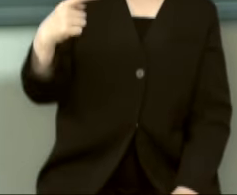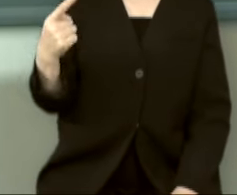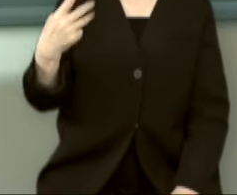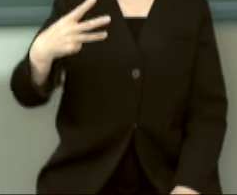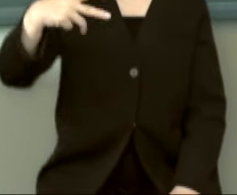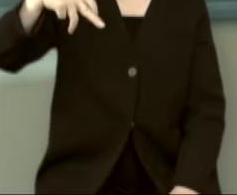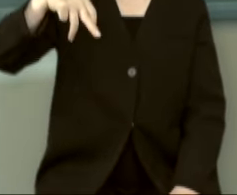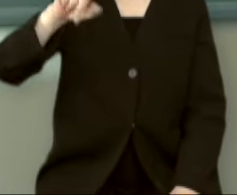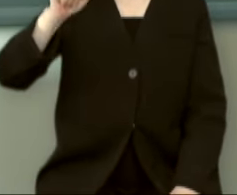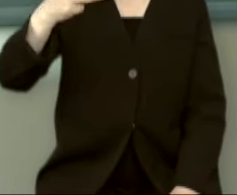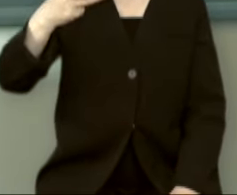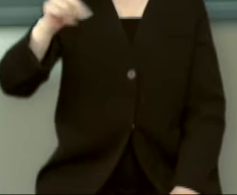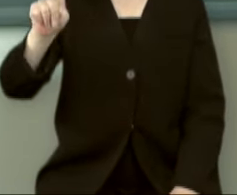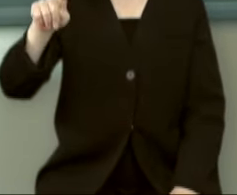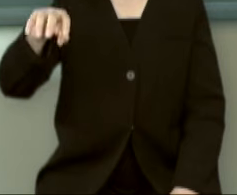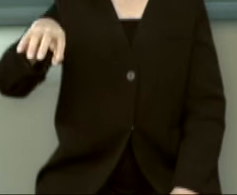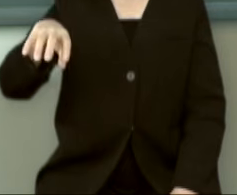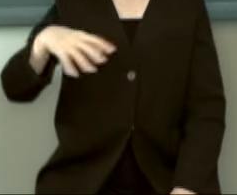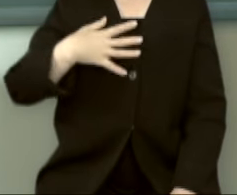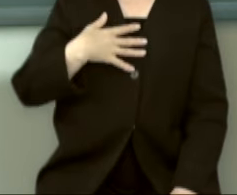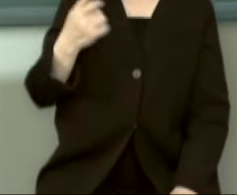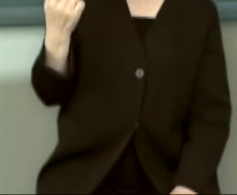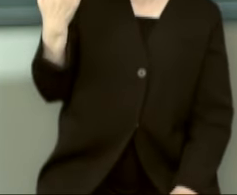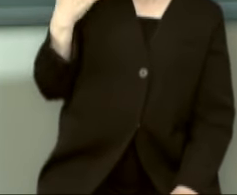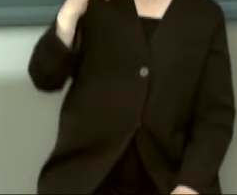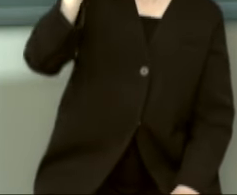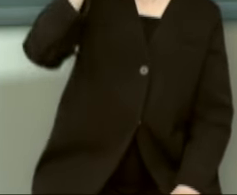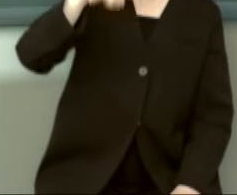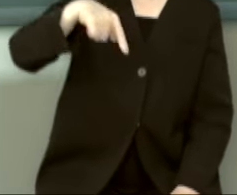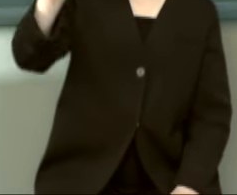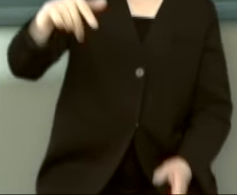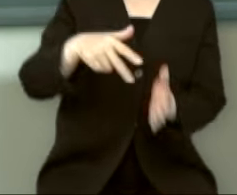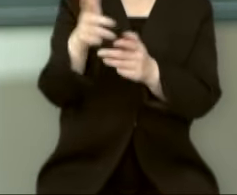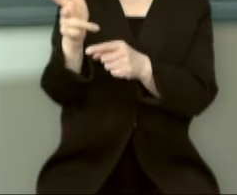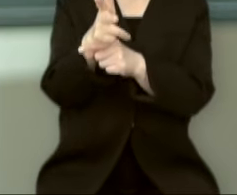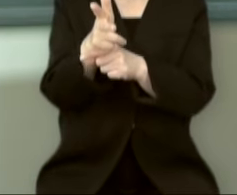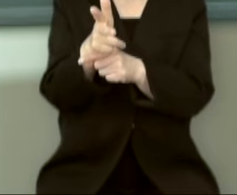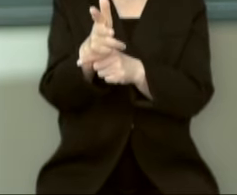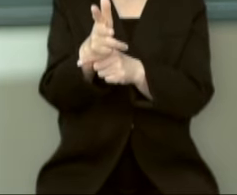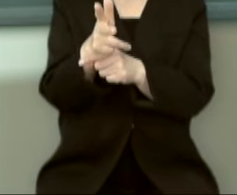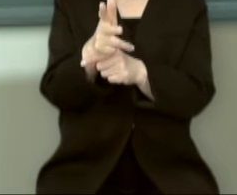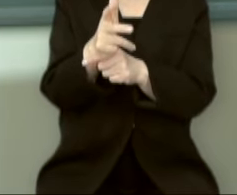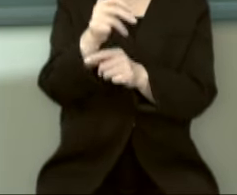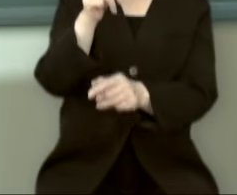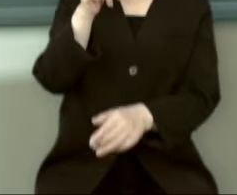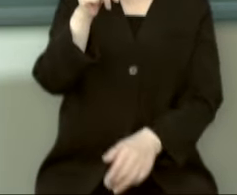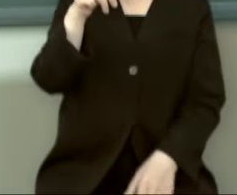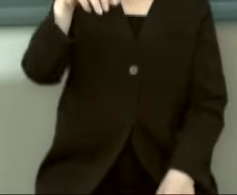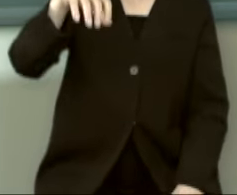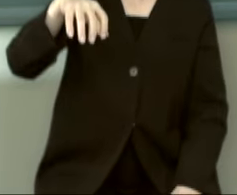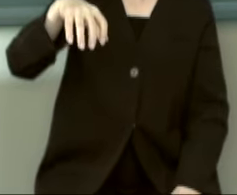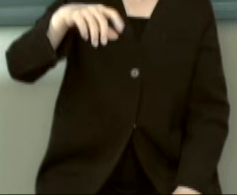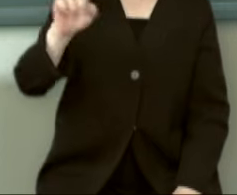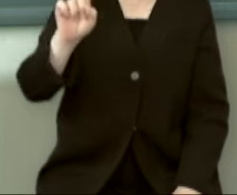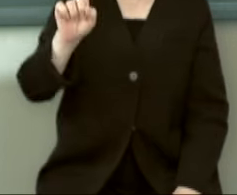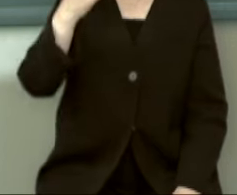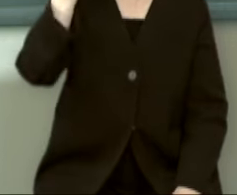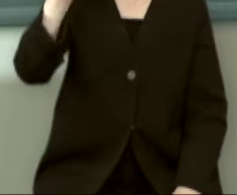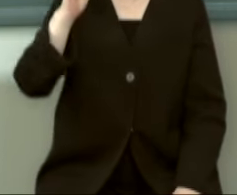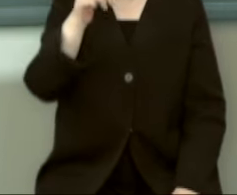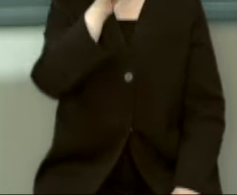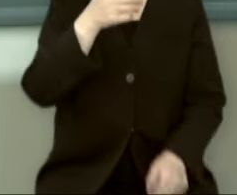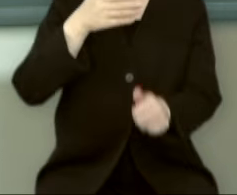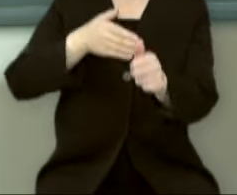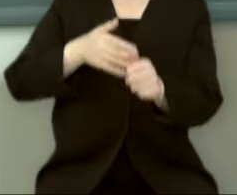저도 얼마 전에 인도를 방문하면서 촬영을 했었는데 콜카타 좀 생소한 것 같아요. 어떤 곳인지 소개를